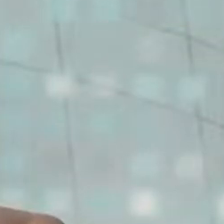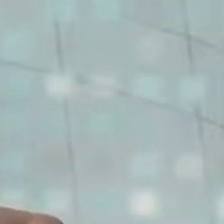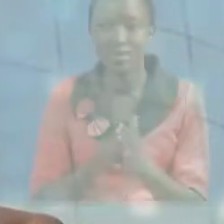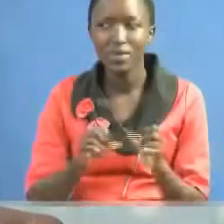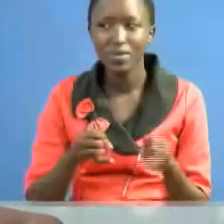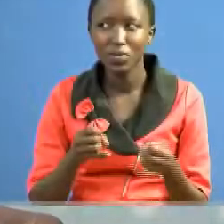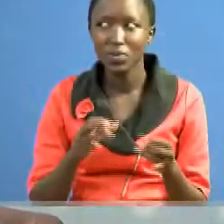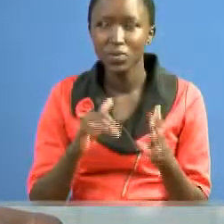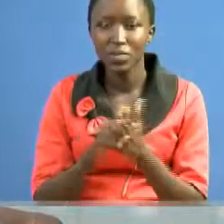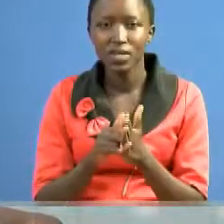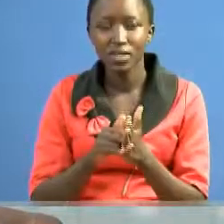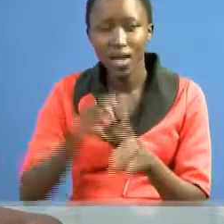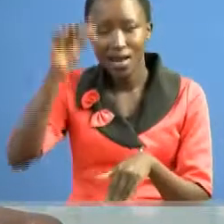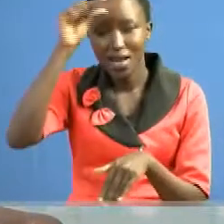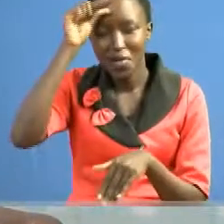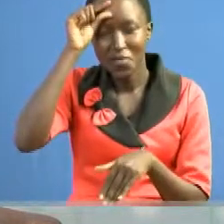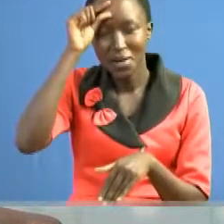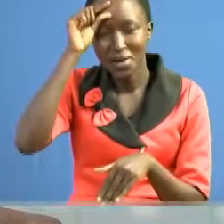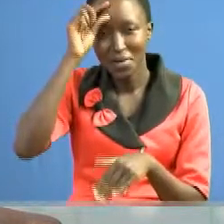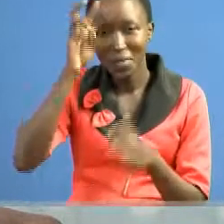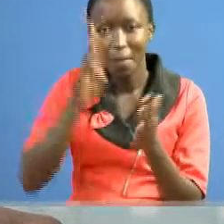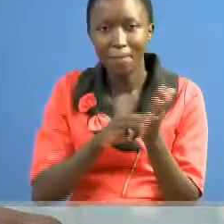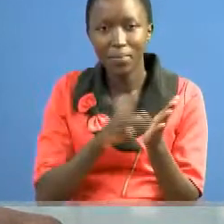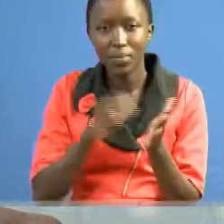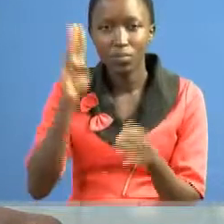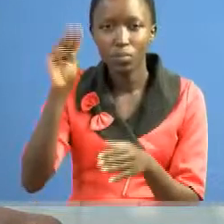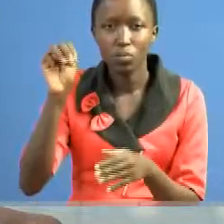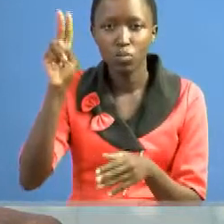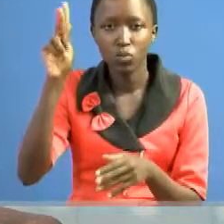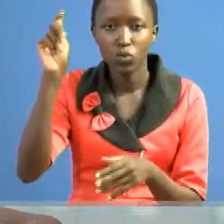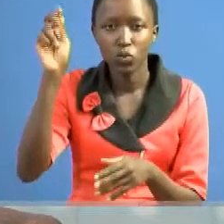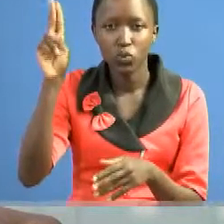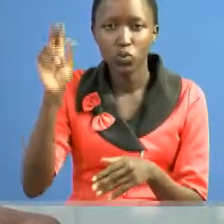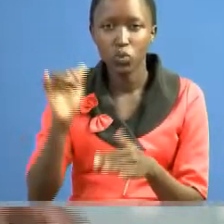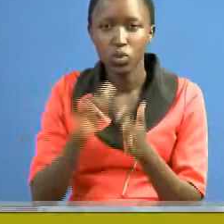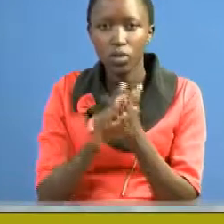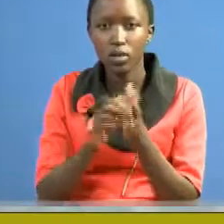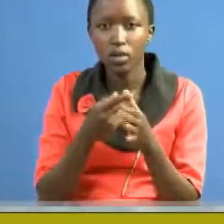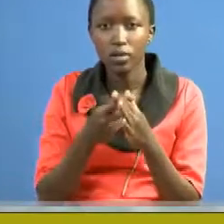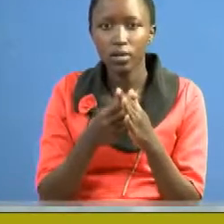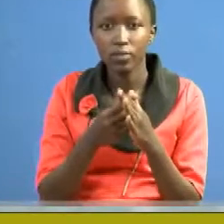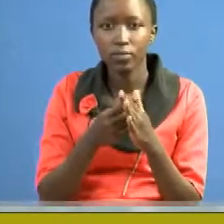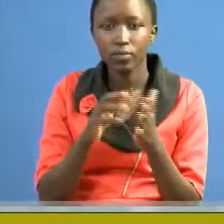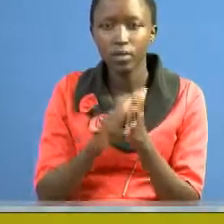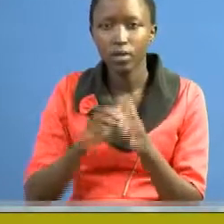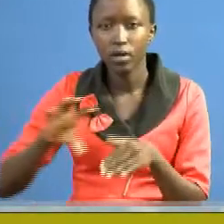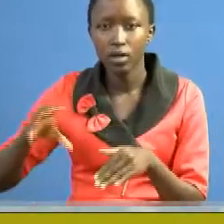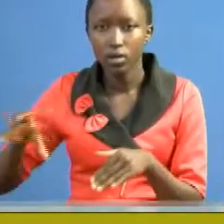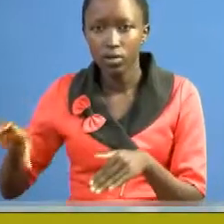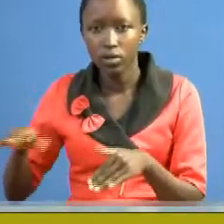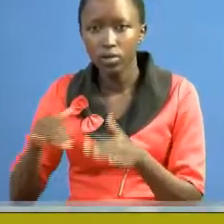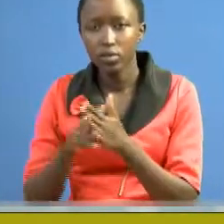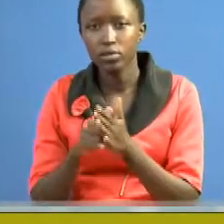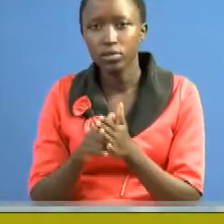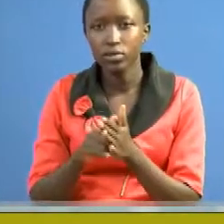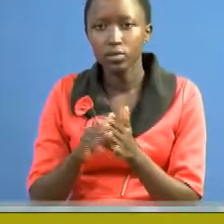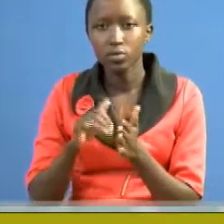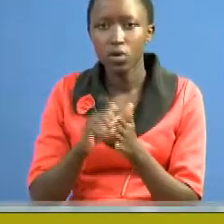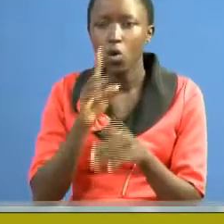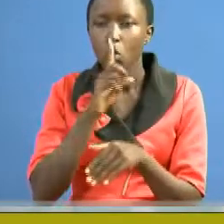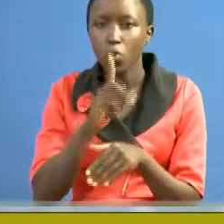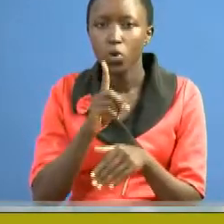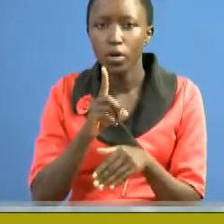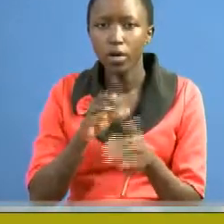habari kuwa gavana wa Machakos Dr. Alfred Mutua amezuru hospitali ya Shalom iliyo katika kaunti hiyo na kuamuru